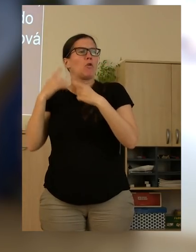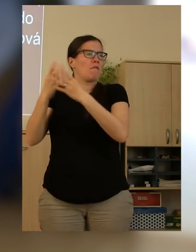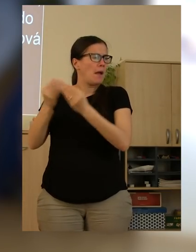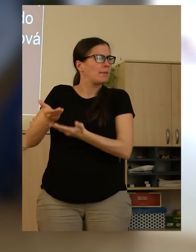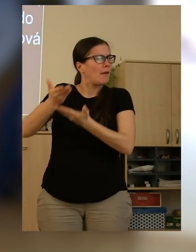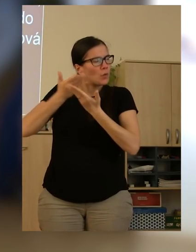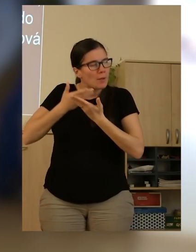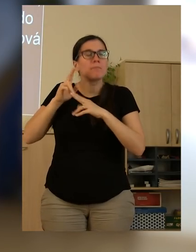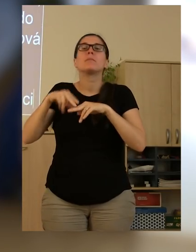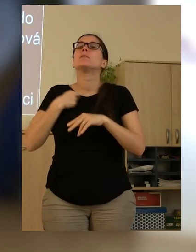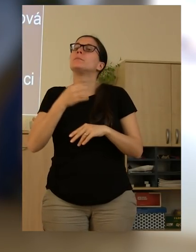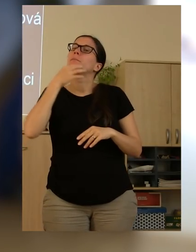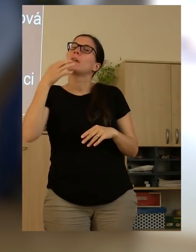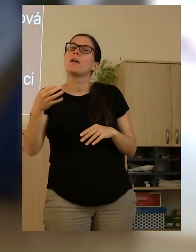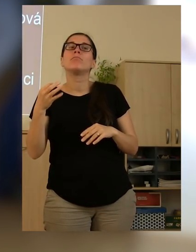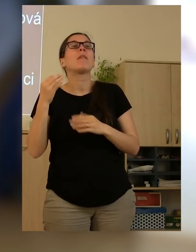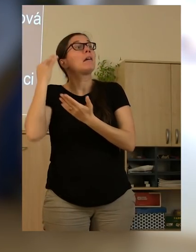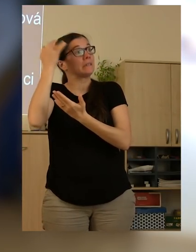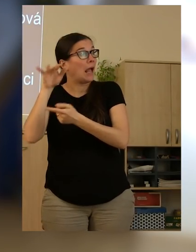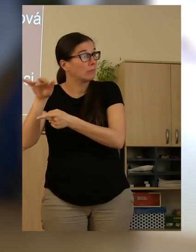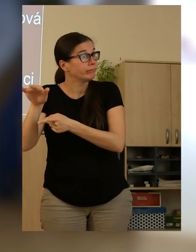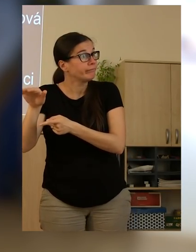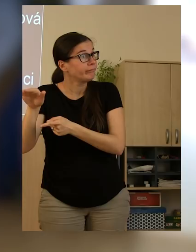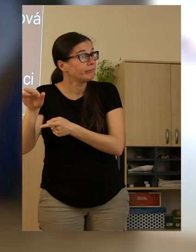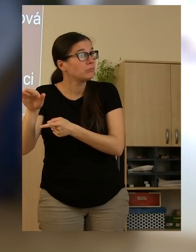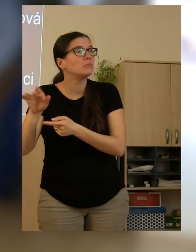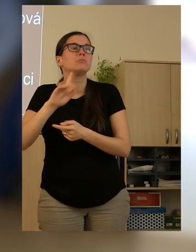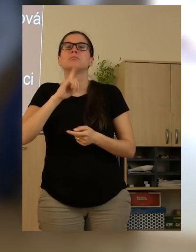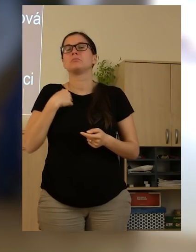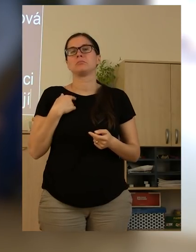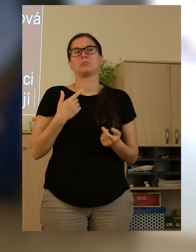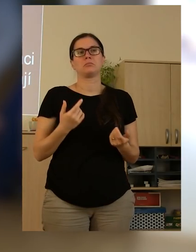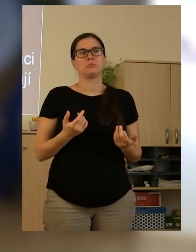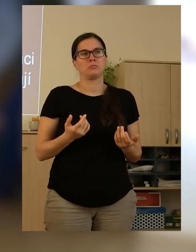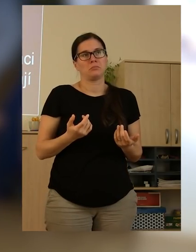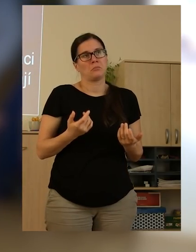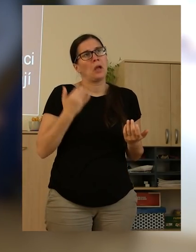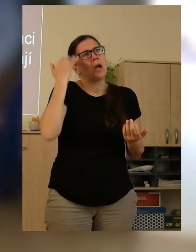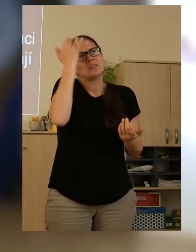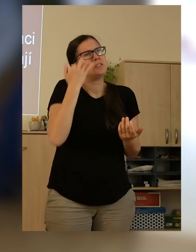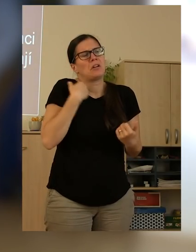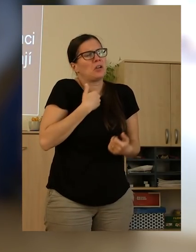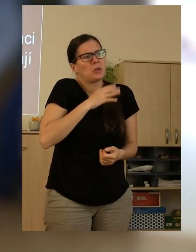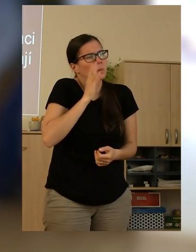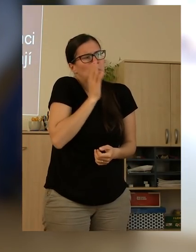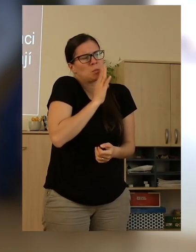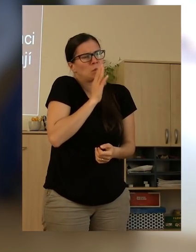A já se ho ptám. A co sny? Zdají se vám sny? A on mi řekne. No vlastně ne.